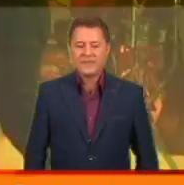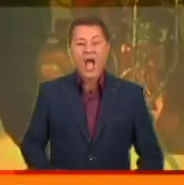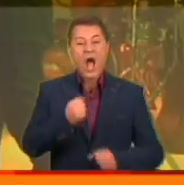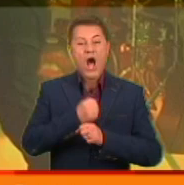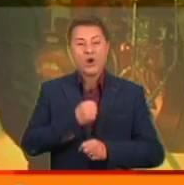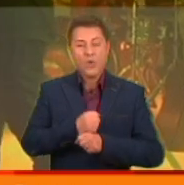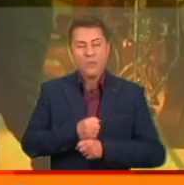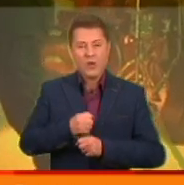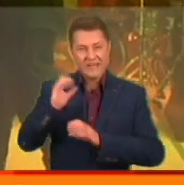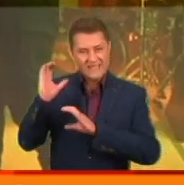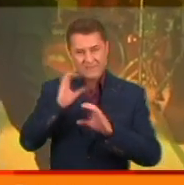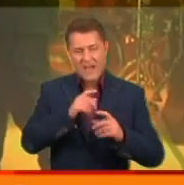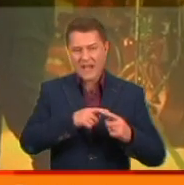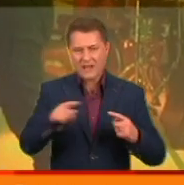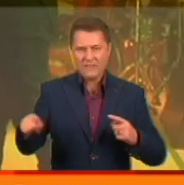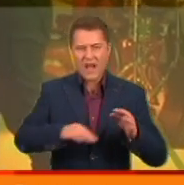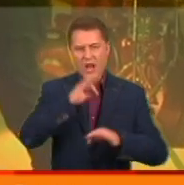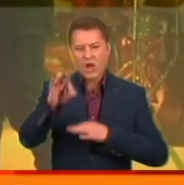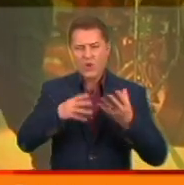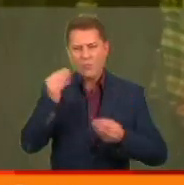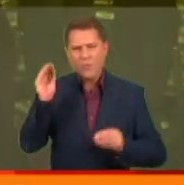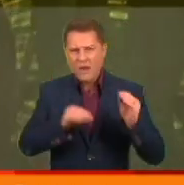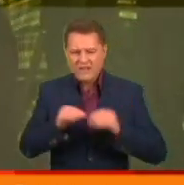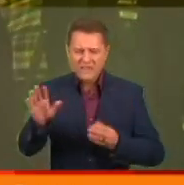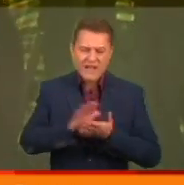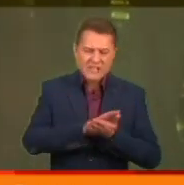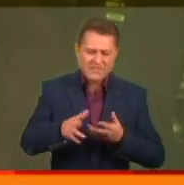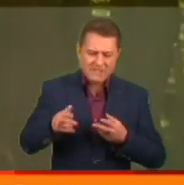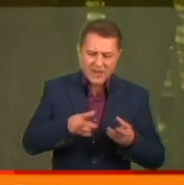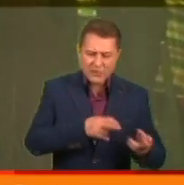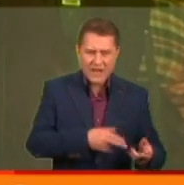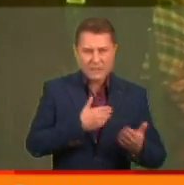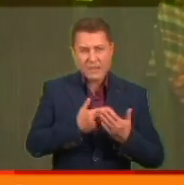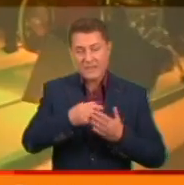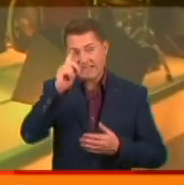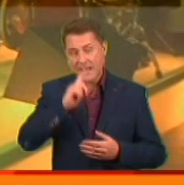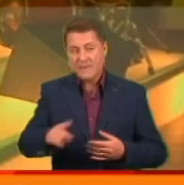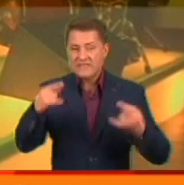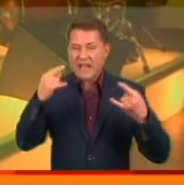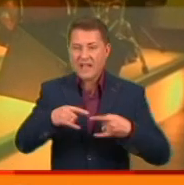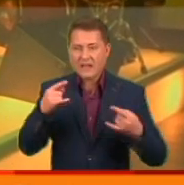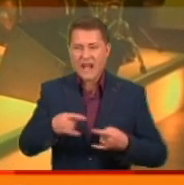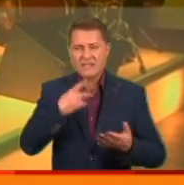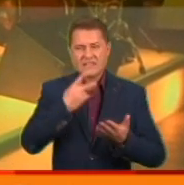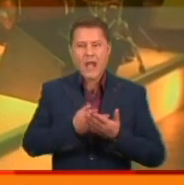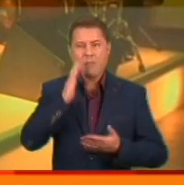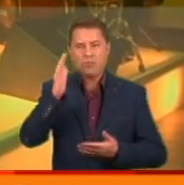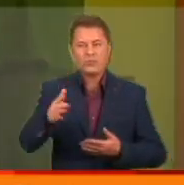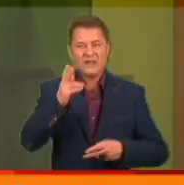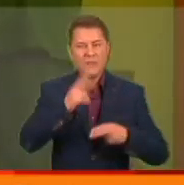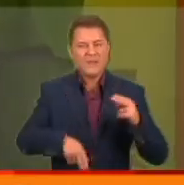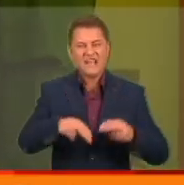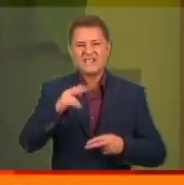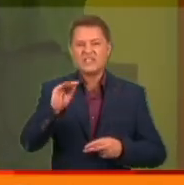Робота коло знімання тривала майже добу. Кліп монтуватимуть і шліфуватимуть приблизно місяць. Тож на екрани новий витвір вийде наприкінці